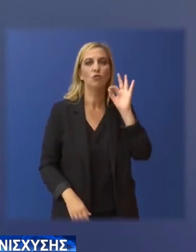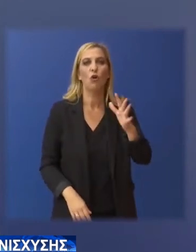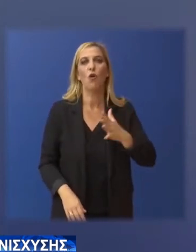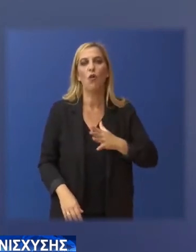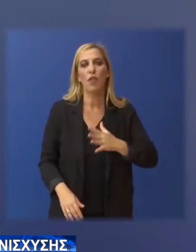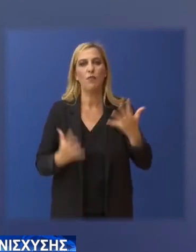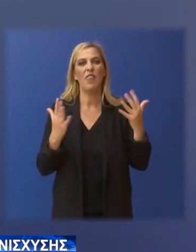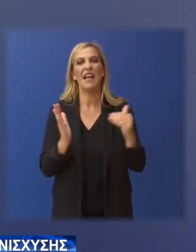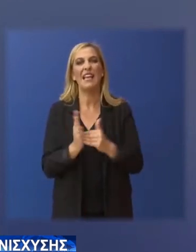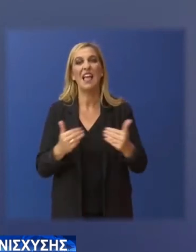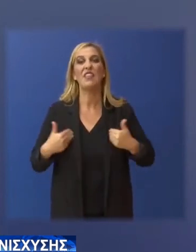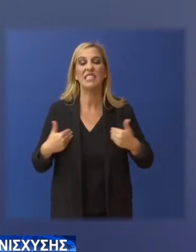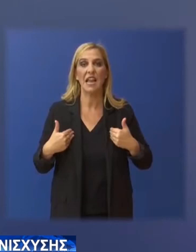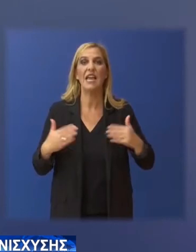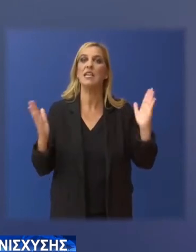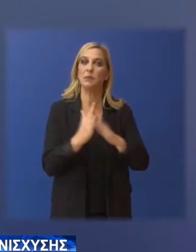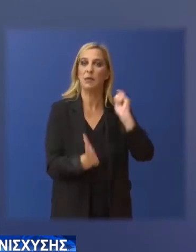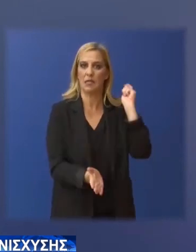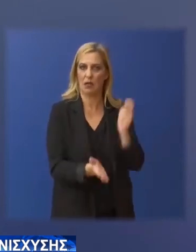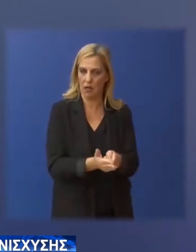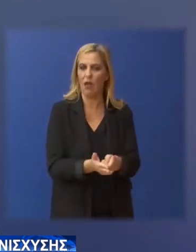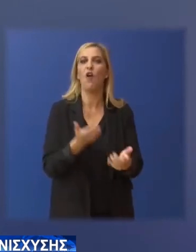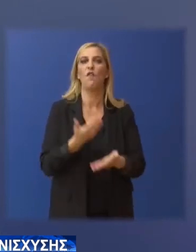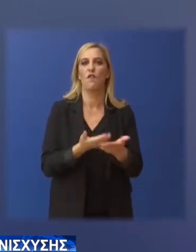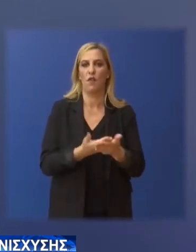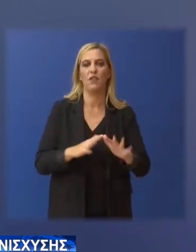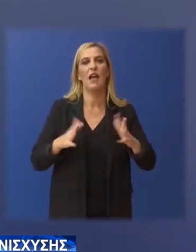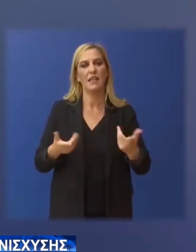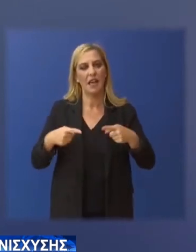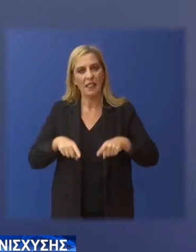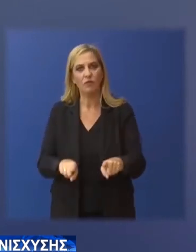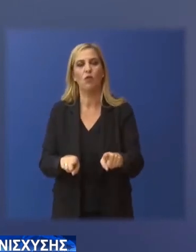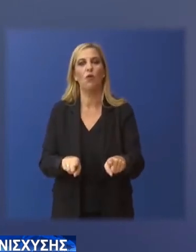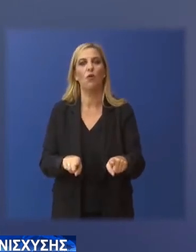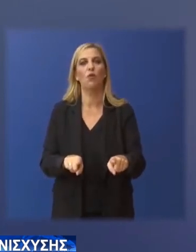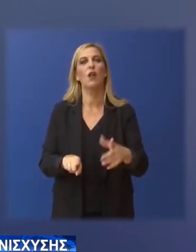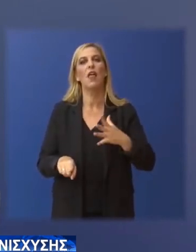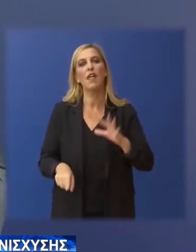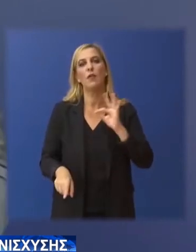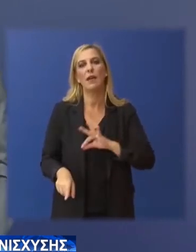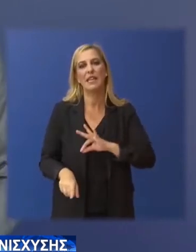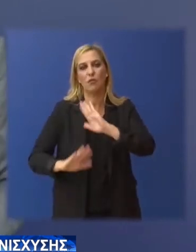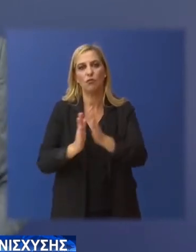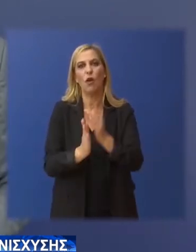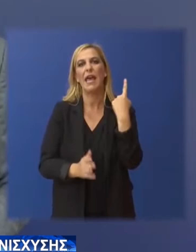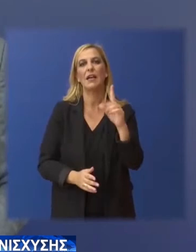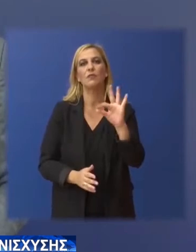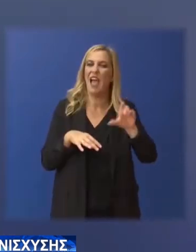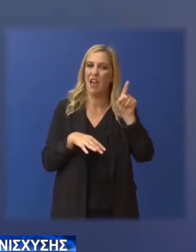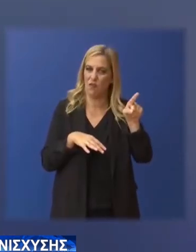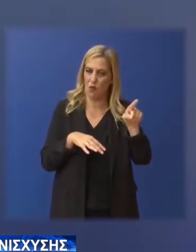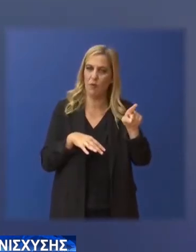σπίτι συνολικά 10.000 νέοι και με τις παράλληλες δράσεις για τη στέγη να ευνοηθούν τελικά 150.000 πολίτες.